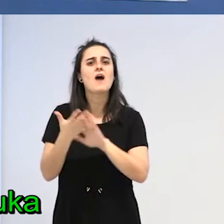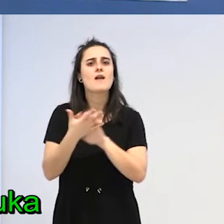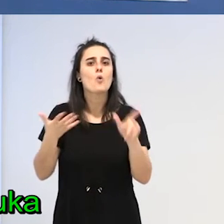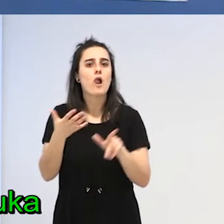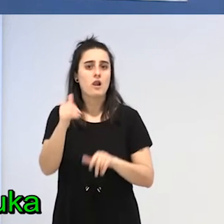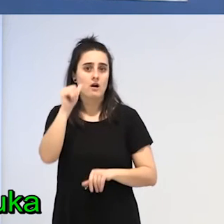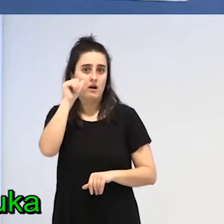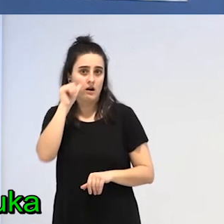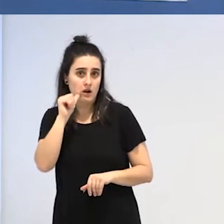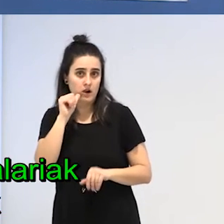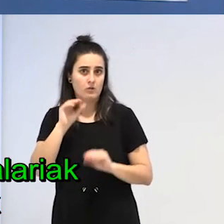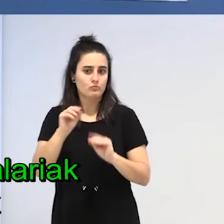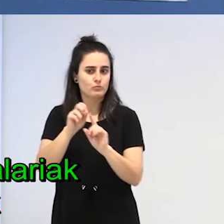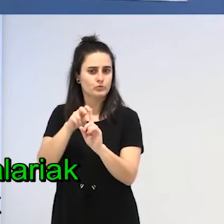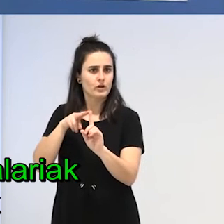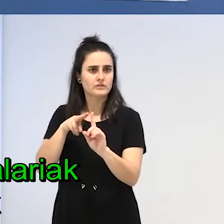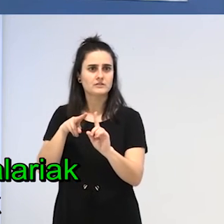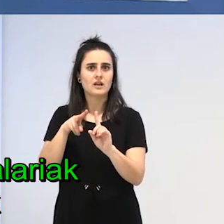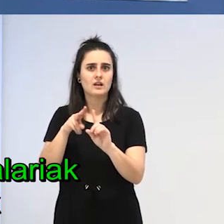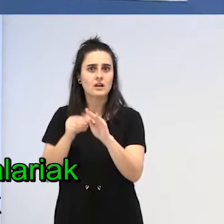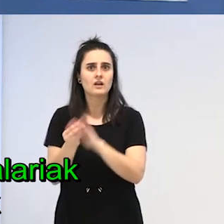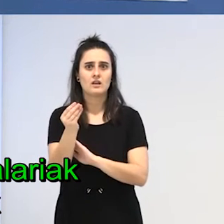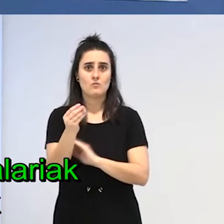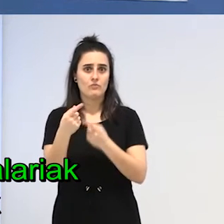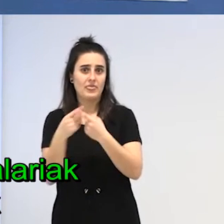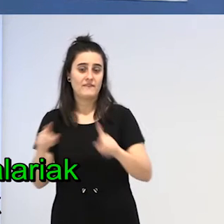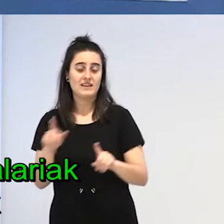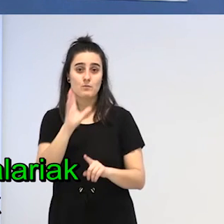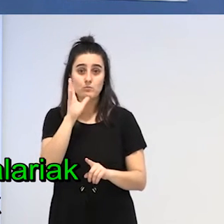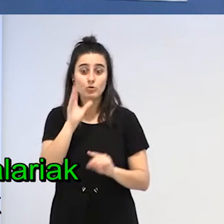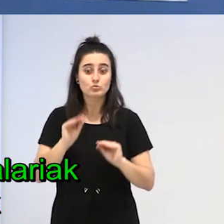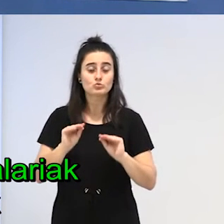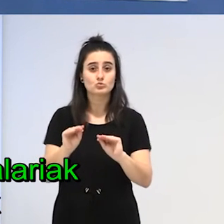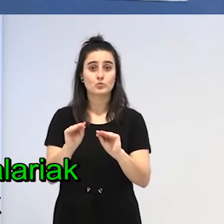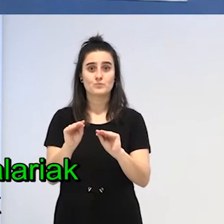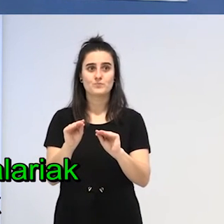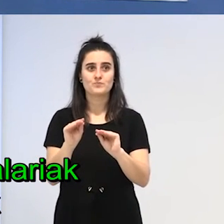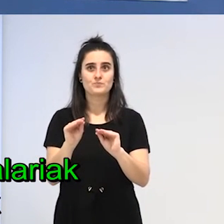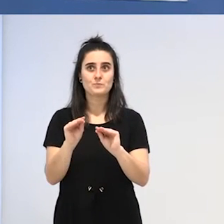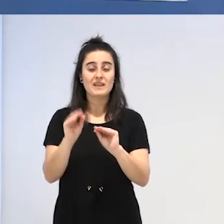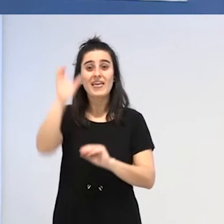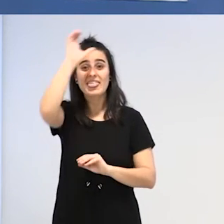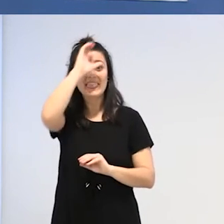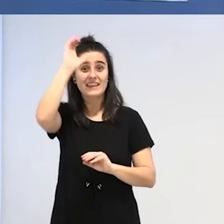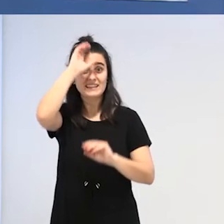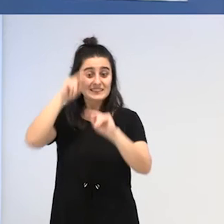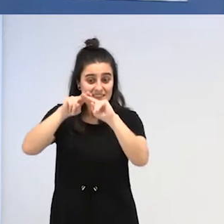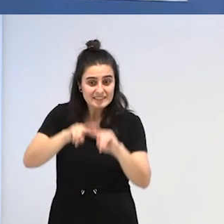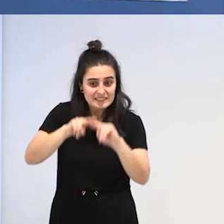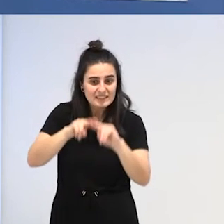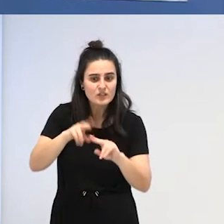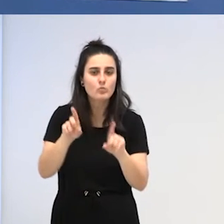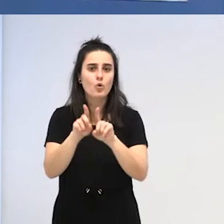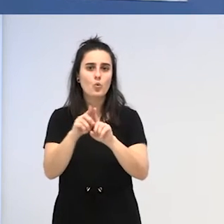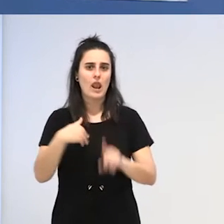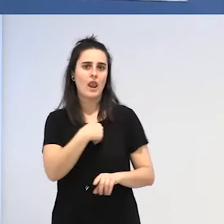ikuspuntu interesgarria dauka, ezeren Victor Frankenstein zientzialariak egiten duena ez da bakarrik jainkoarena egitea,